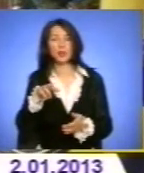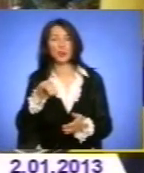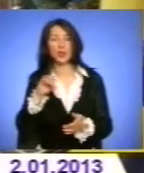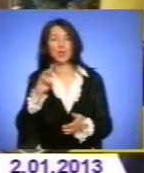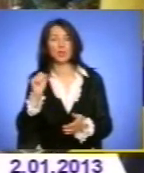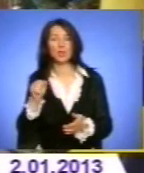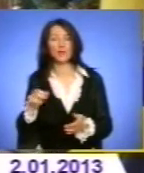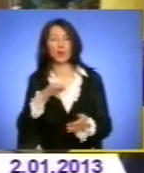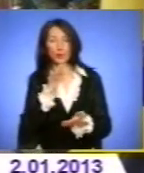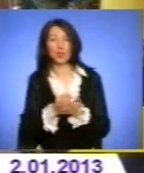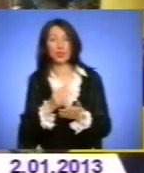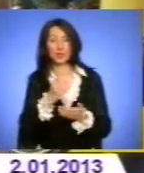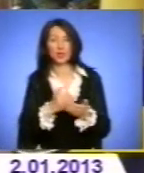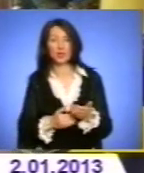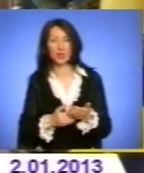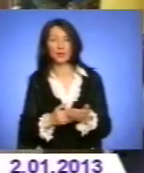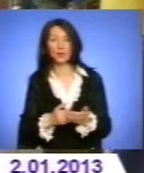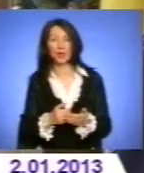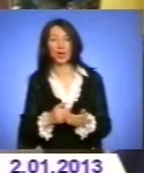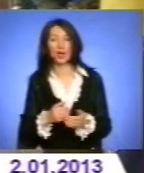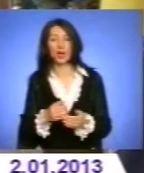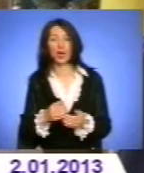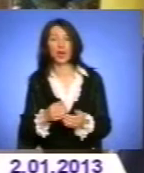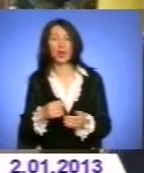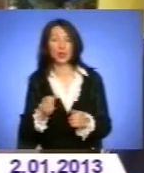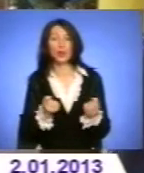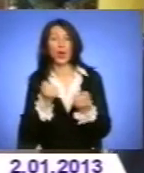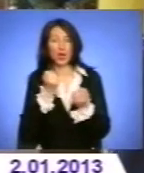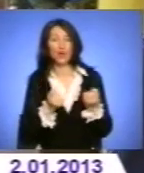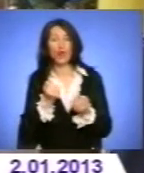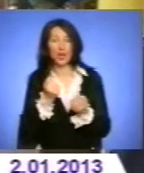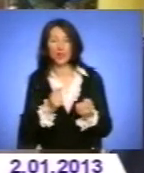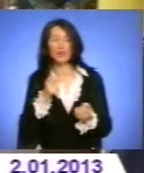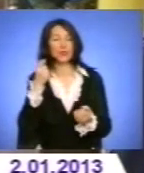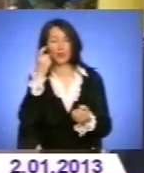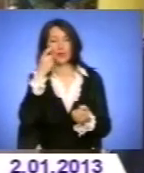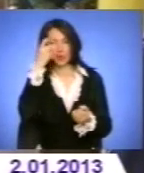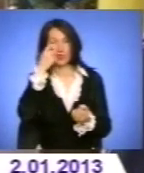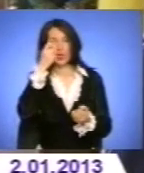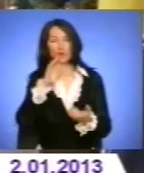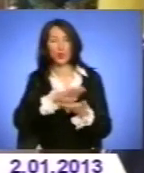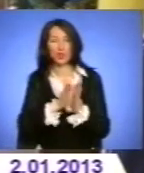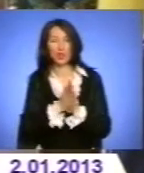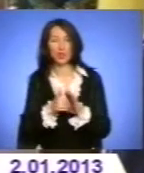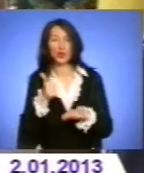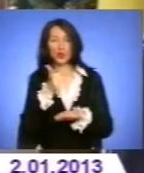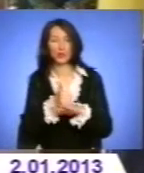статтею 130, тобто керування у нетверезому стані. Основна задача працівників у новорічну ніч